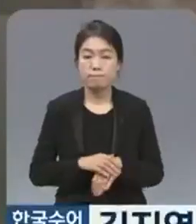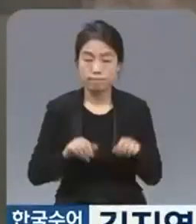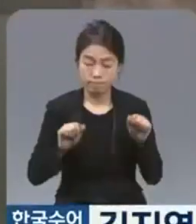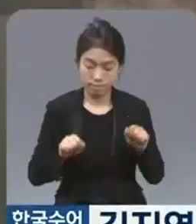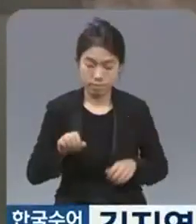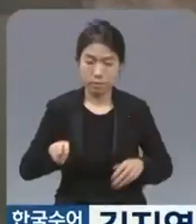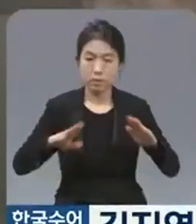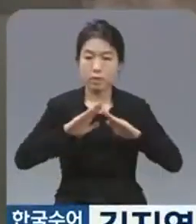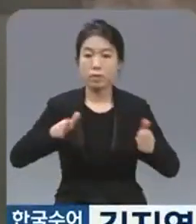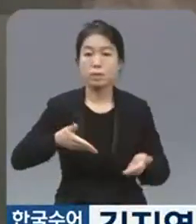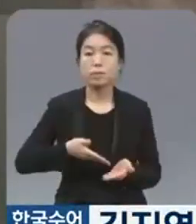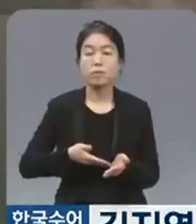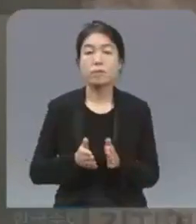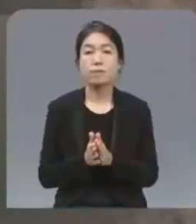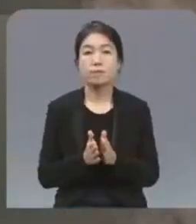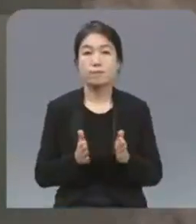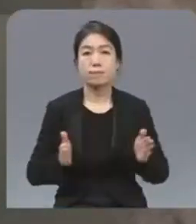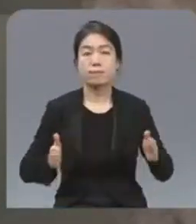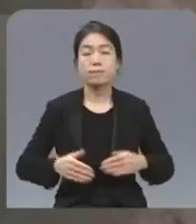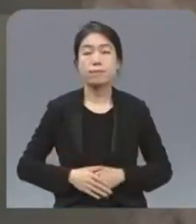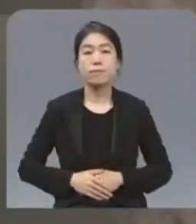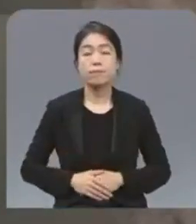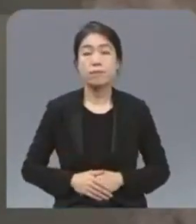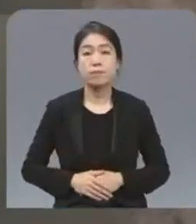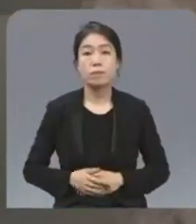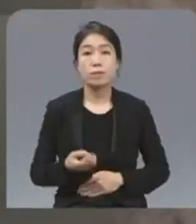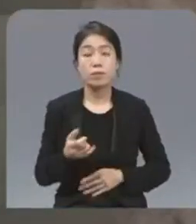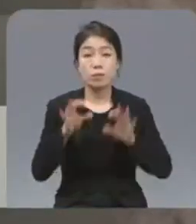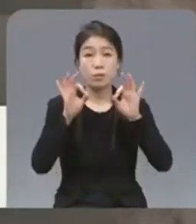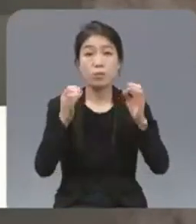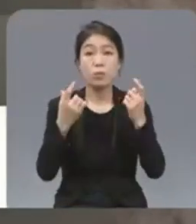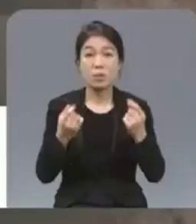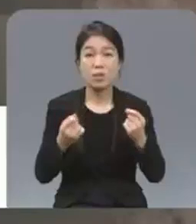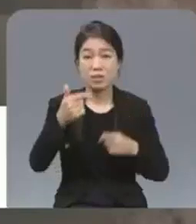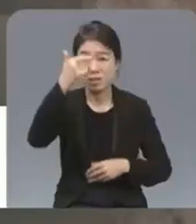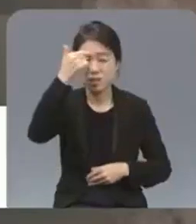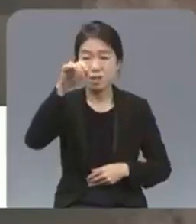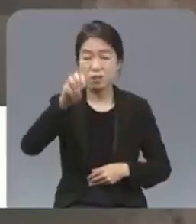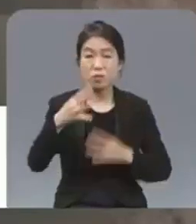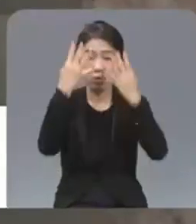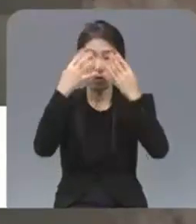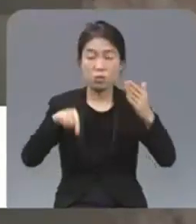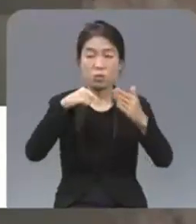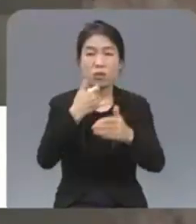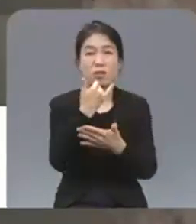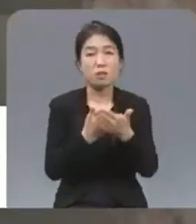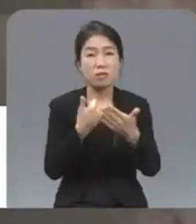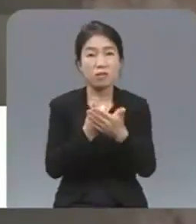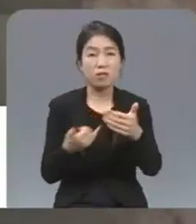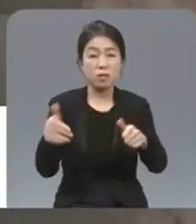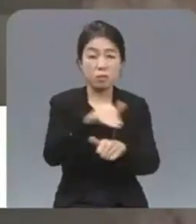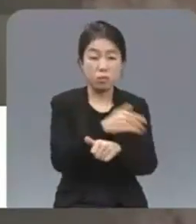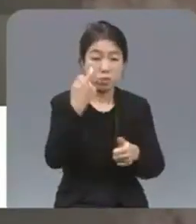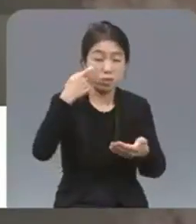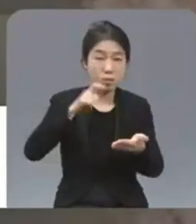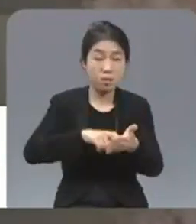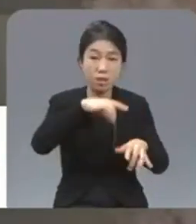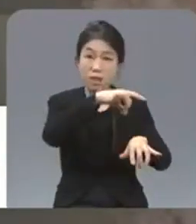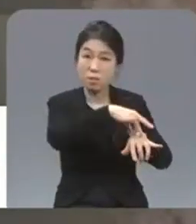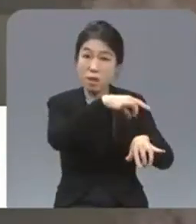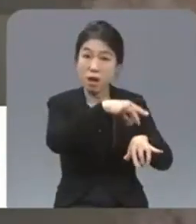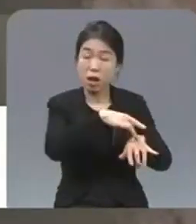안녕하십니까 광주 전남권 뉴스입니다 앞서 보신 것처럼 옛 광주교도소에 무연고자 묘지에서 발견된